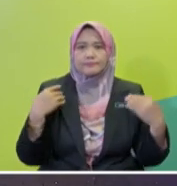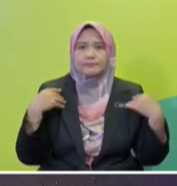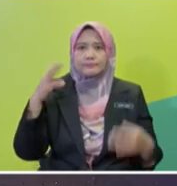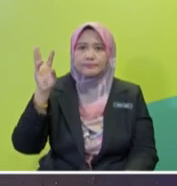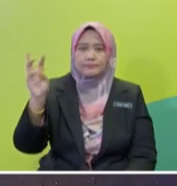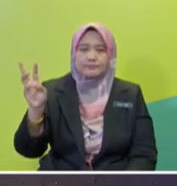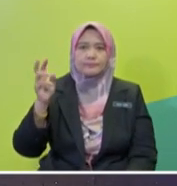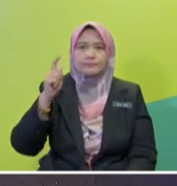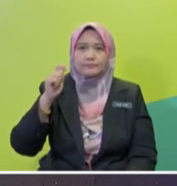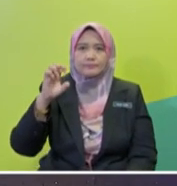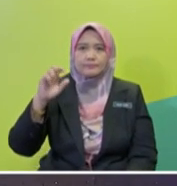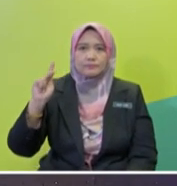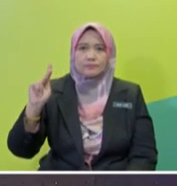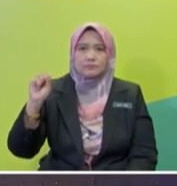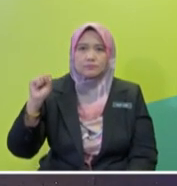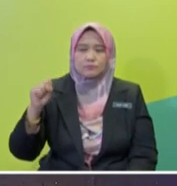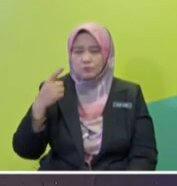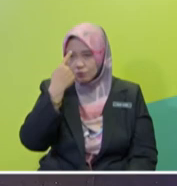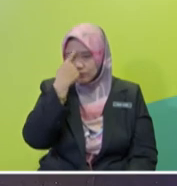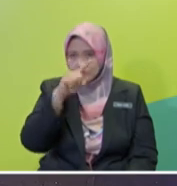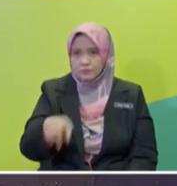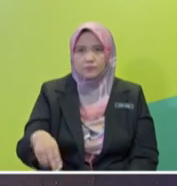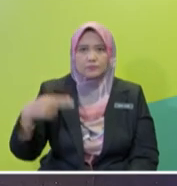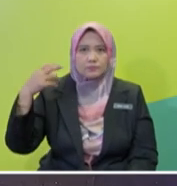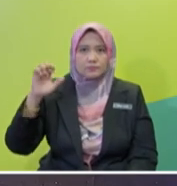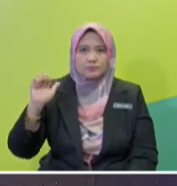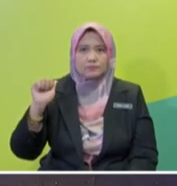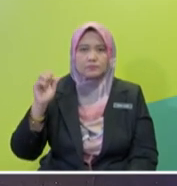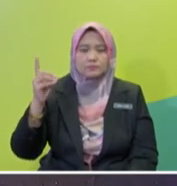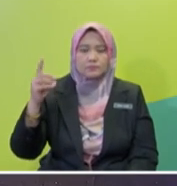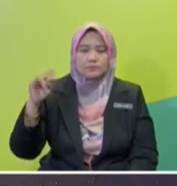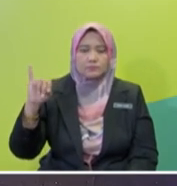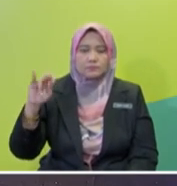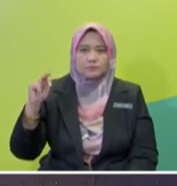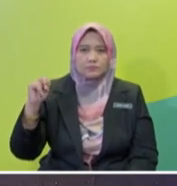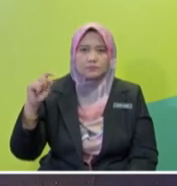heading tadi oke diberikan kepada